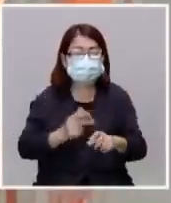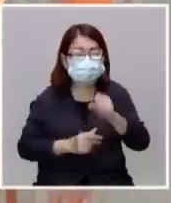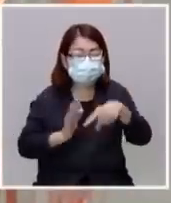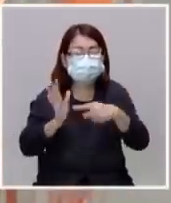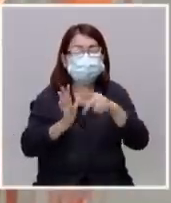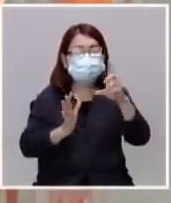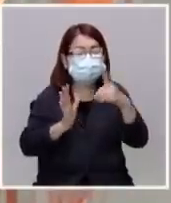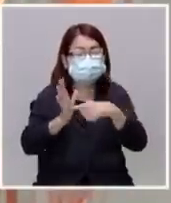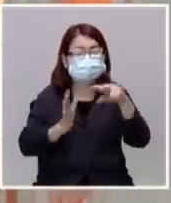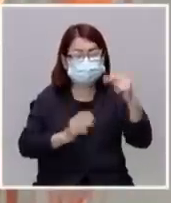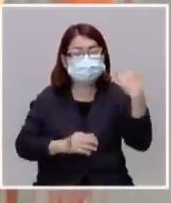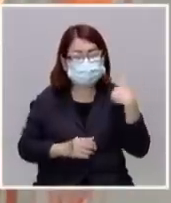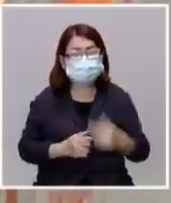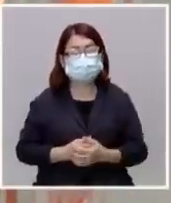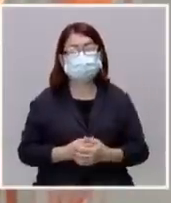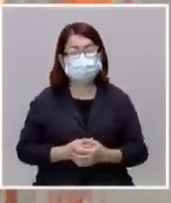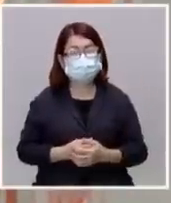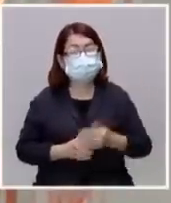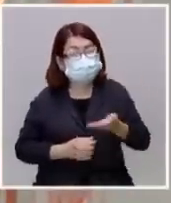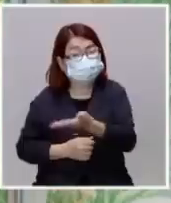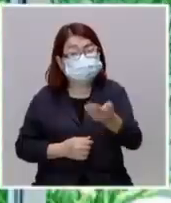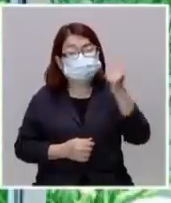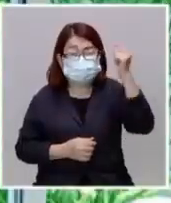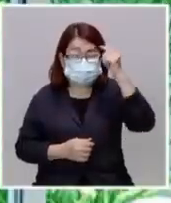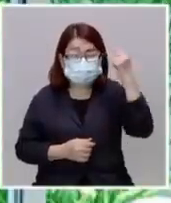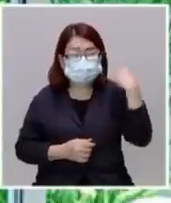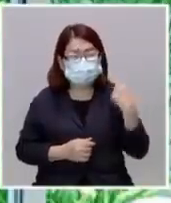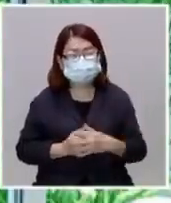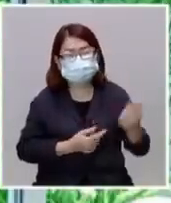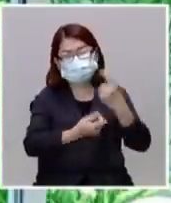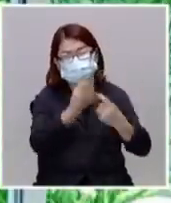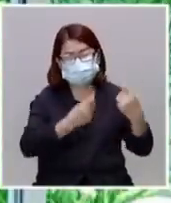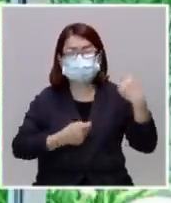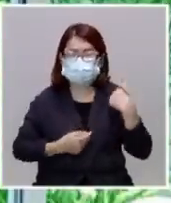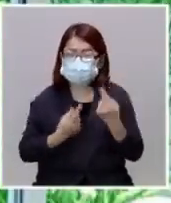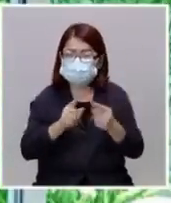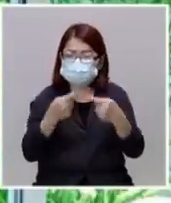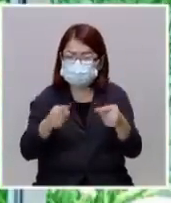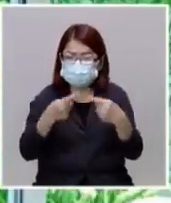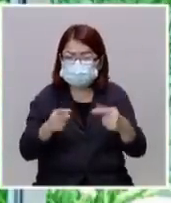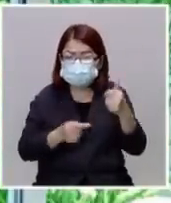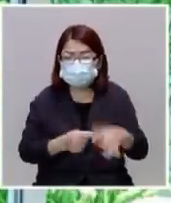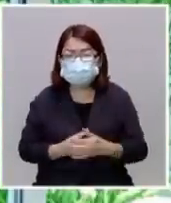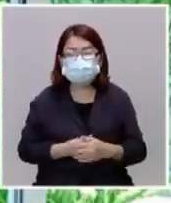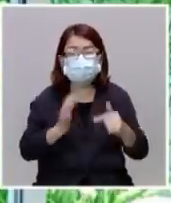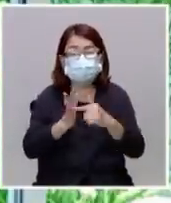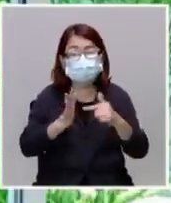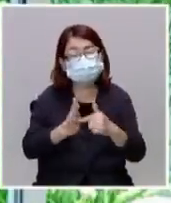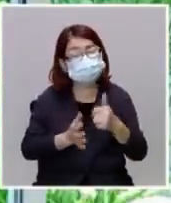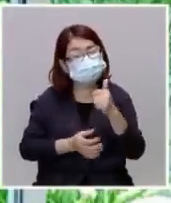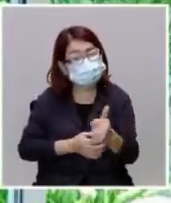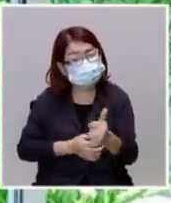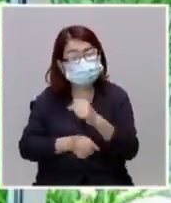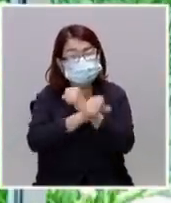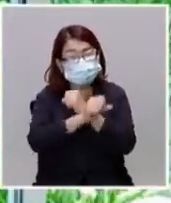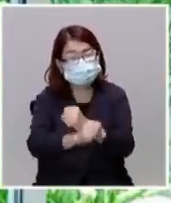ค่ะค่ะคุณนิวคุณจุ๊กคุณผู้ชมคะแม้ว่ายังมีหลายคำถามที่ยังไม่สามารถตอบได้แน่ชัดนะคะว่าวัคซีนมีประสิทธิภาพป้อง